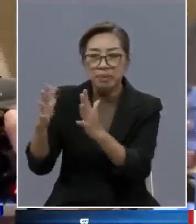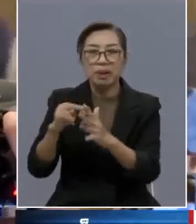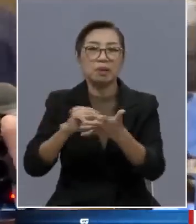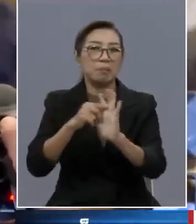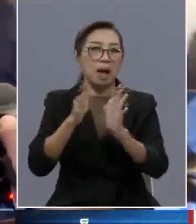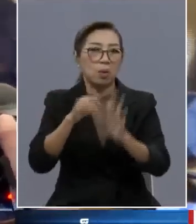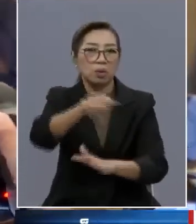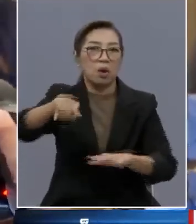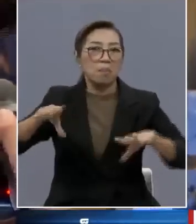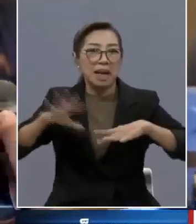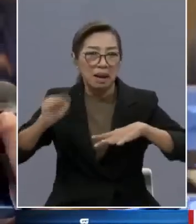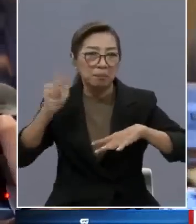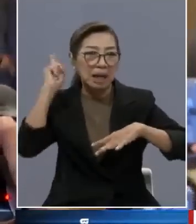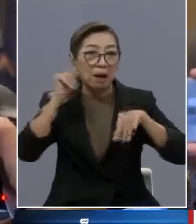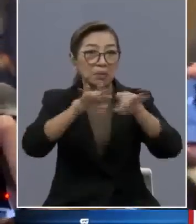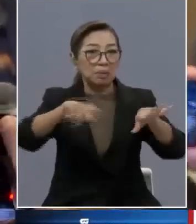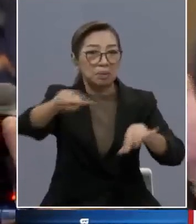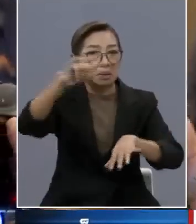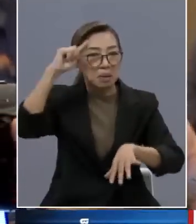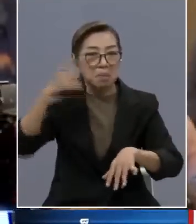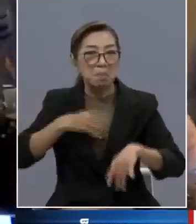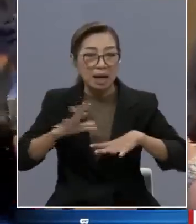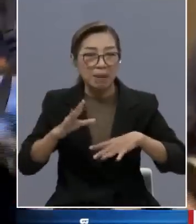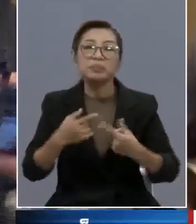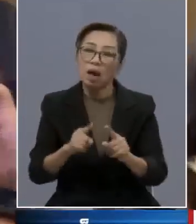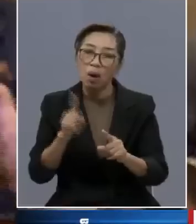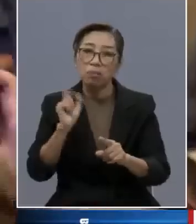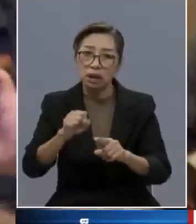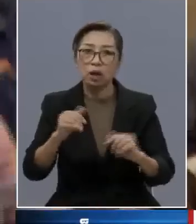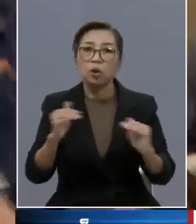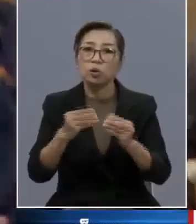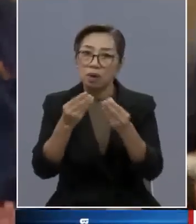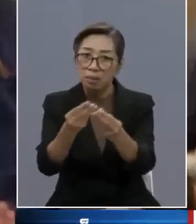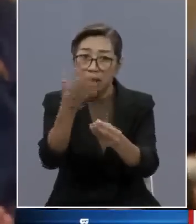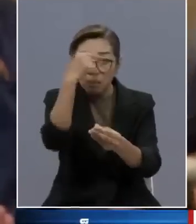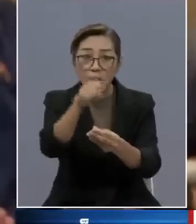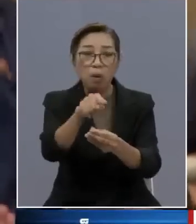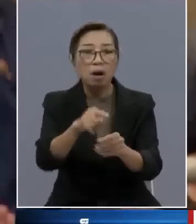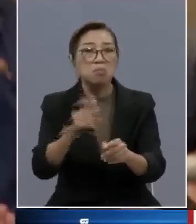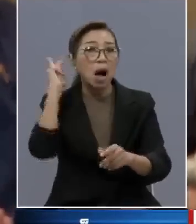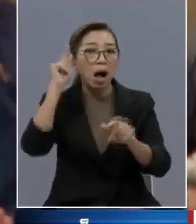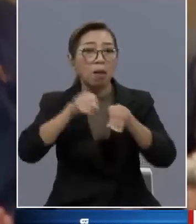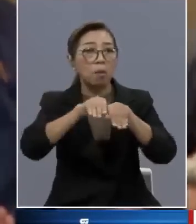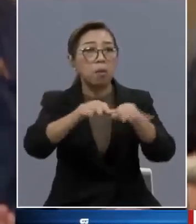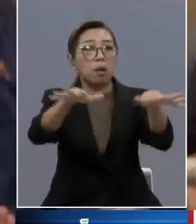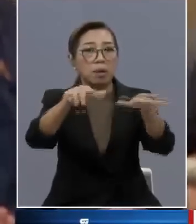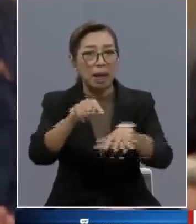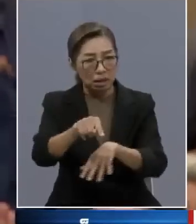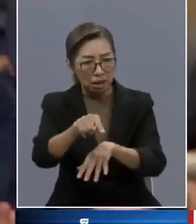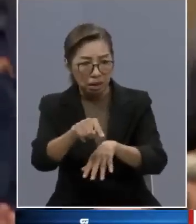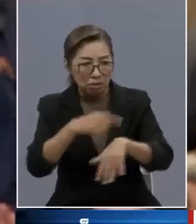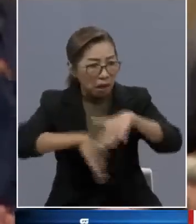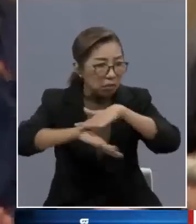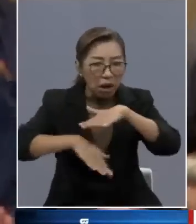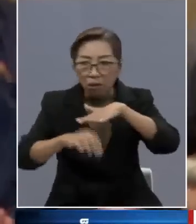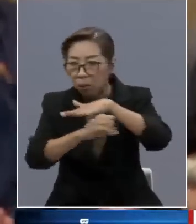ได้ซึ่งเรื่องนี้ก็ต้องให้ความเป็นธรรมกับพรรคที่ถูกพากพิงด้วยเพราะว่ายังไม่ได้มีอะไรยืนยันอย่างที่ข่าวต่างๆนั้นปล่อยออกมาจริงๆ